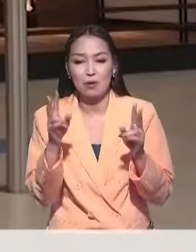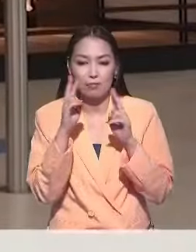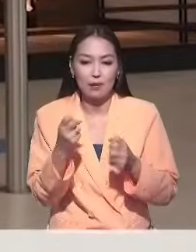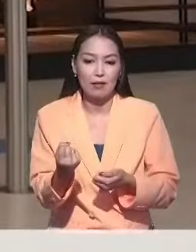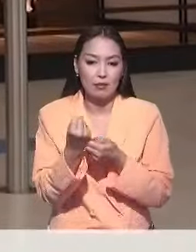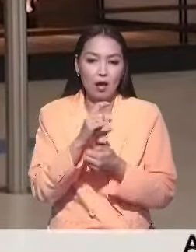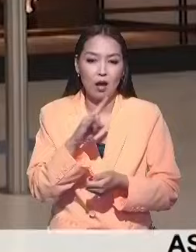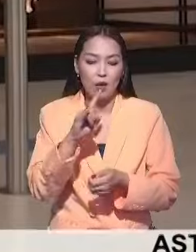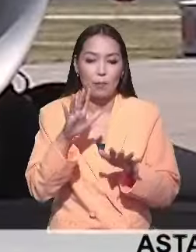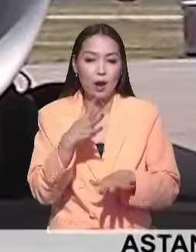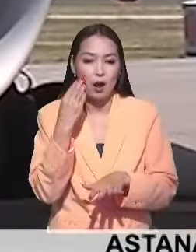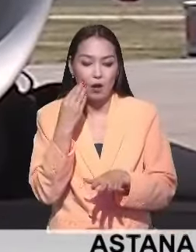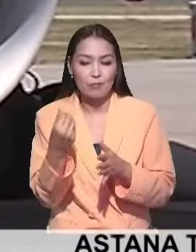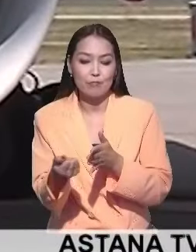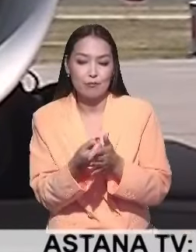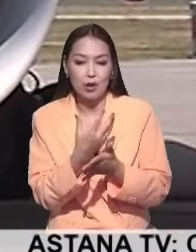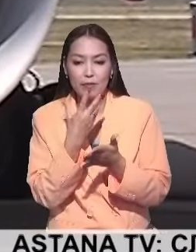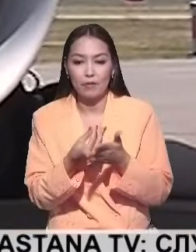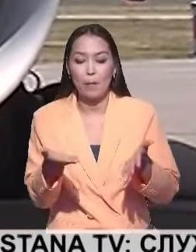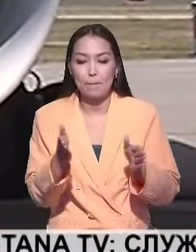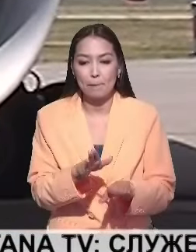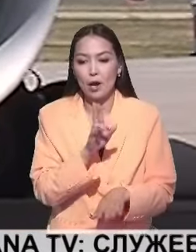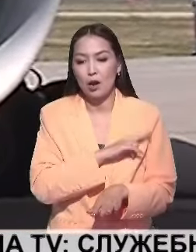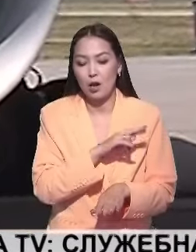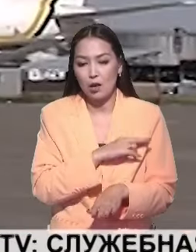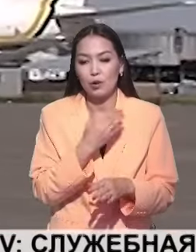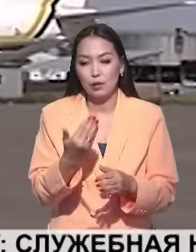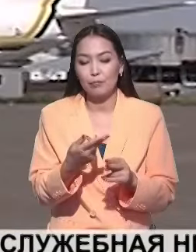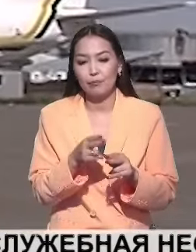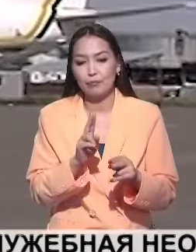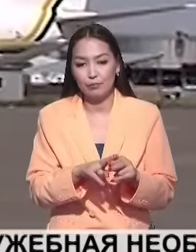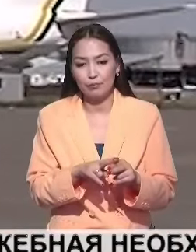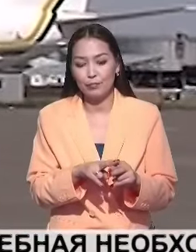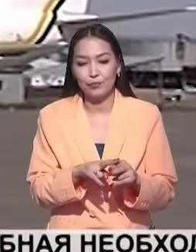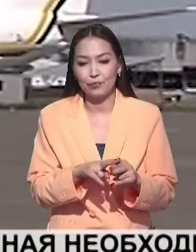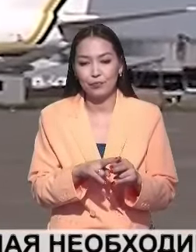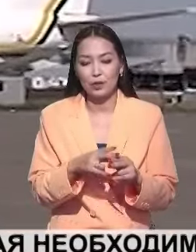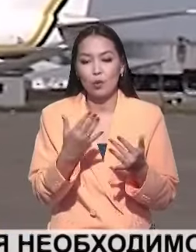Алматы и отстоять свои рабочие места, на которых они трудятся не один